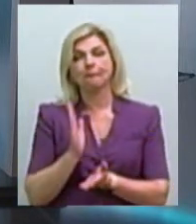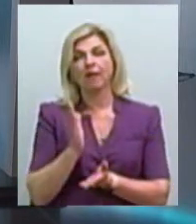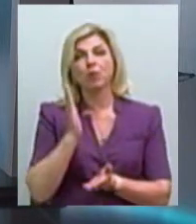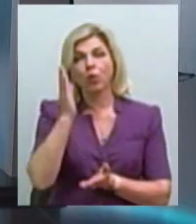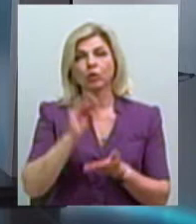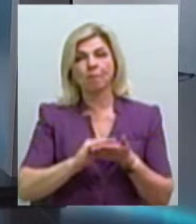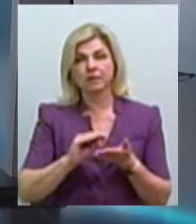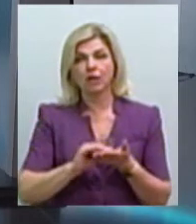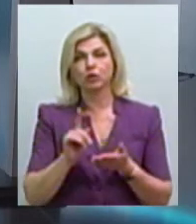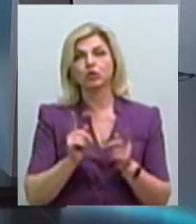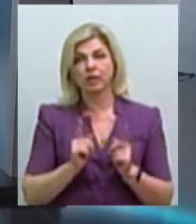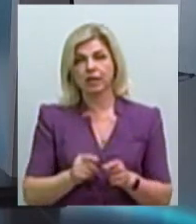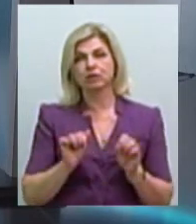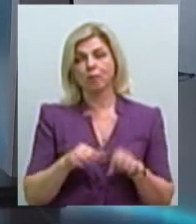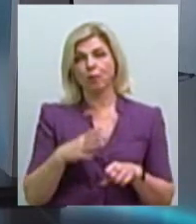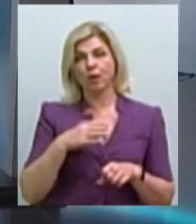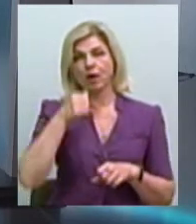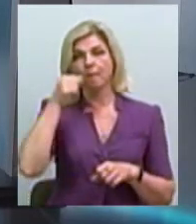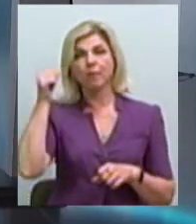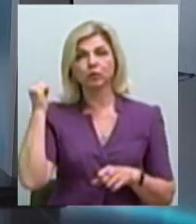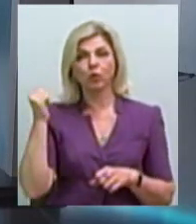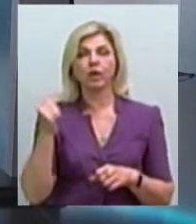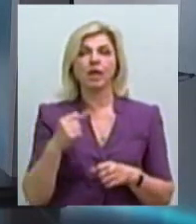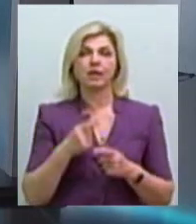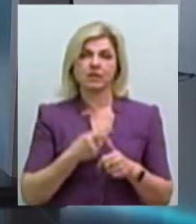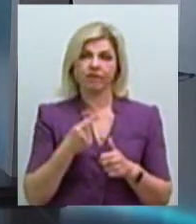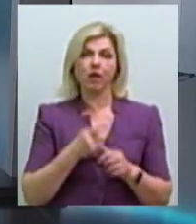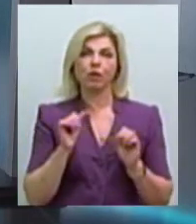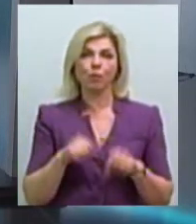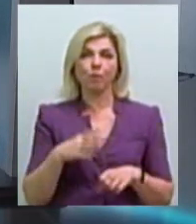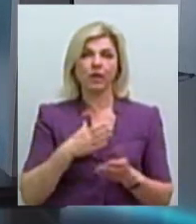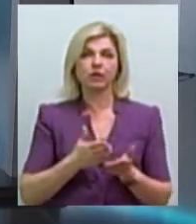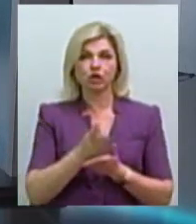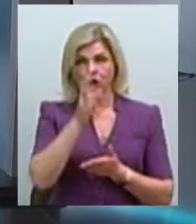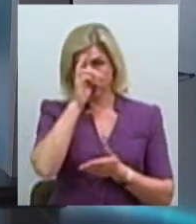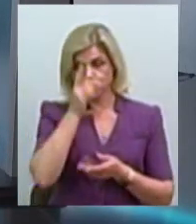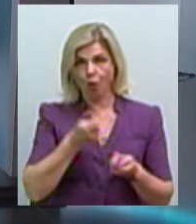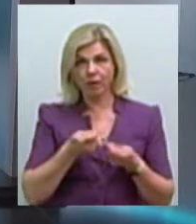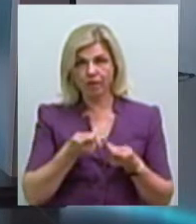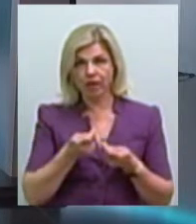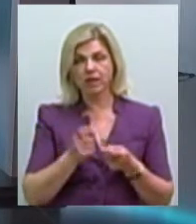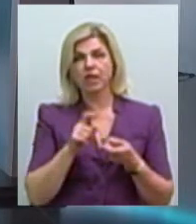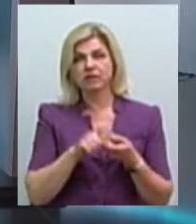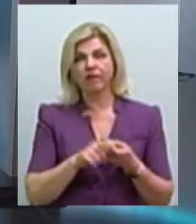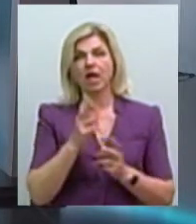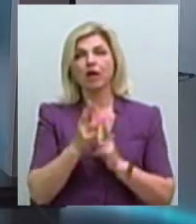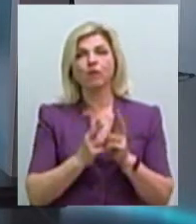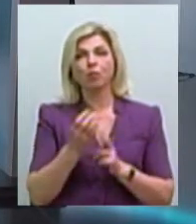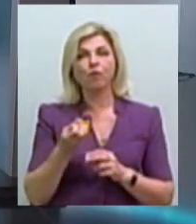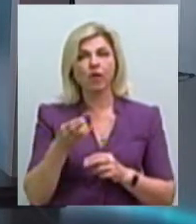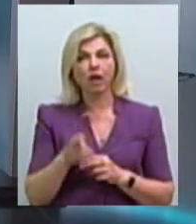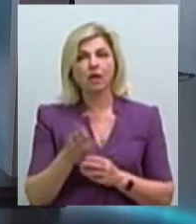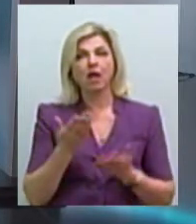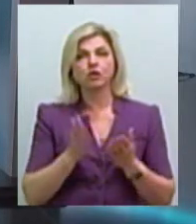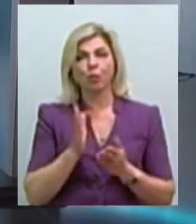казали, що дійсно це може бути, в минулому прогнозі ми називали, що це може бути сфера державного управління у зв'язку з реформуванням, якщо